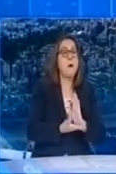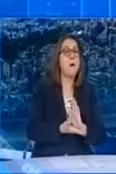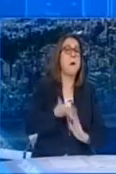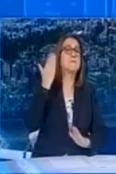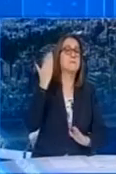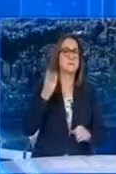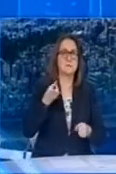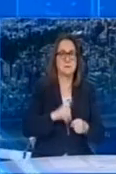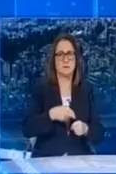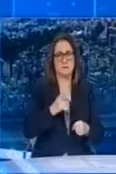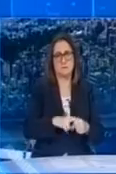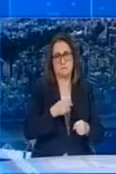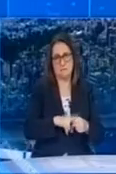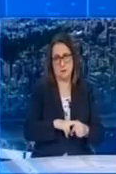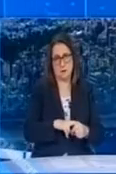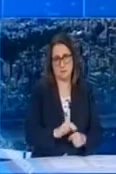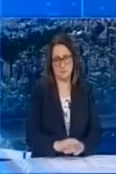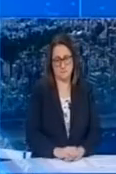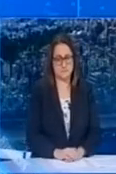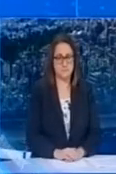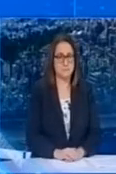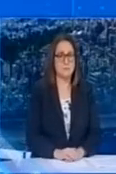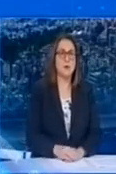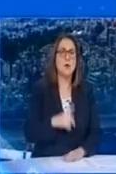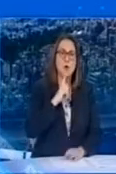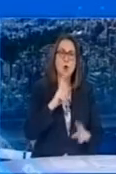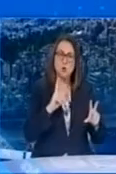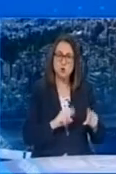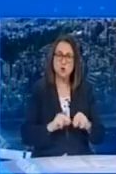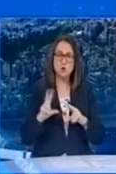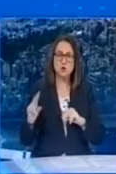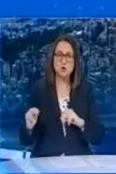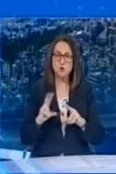Το ίδιο φυσικά ισχύει και για τα κρούσματα